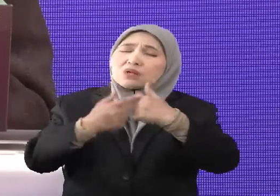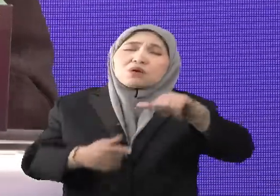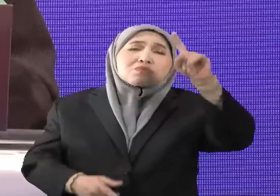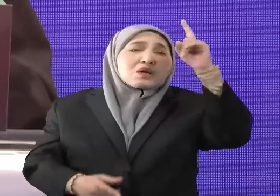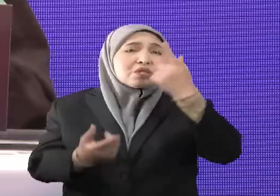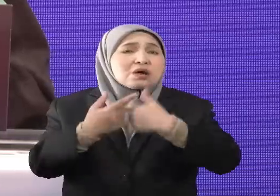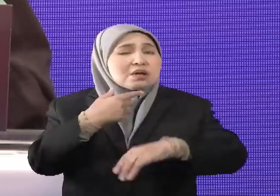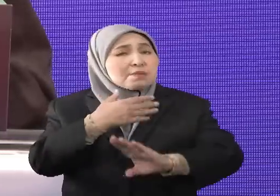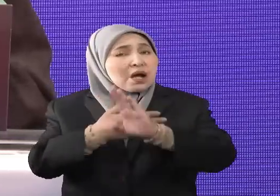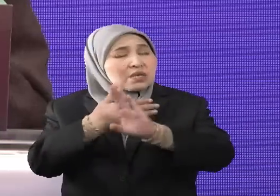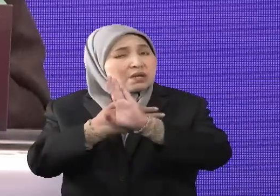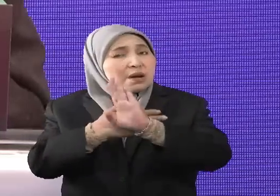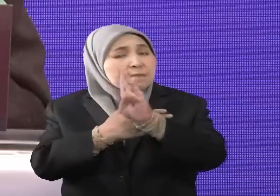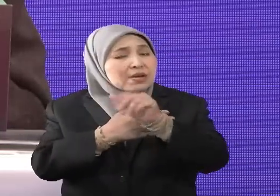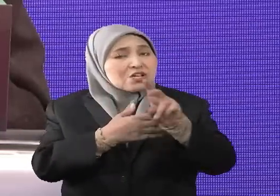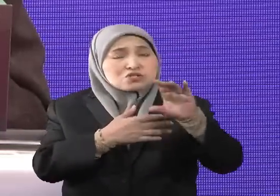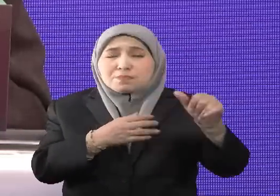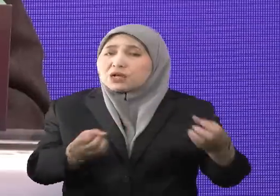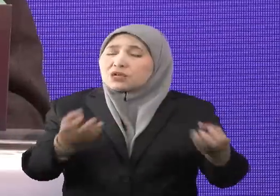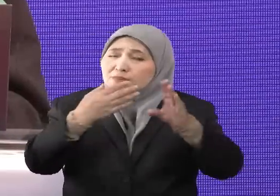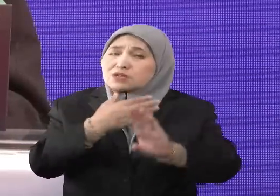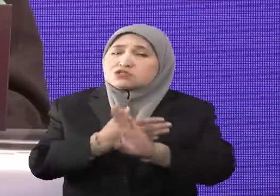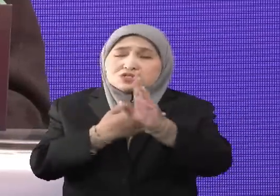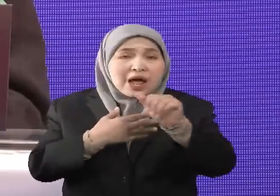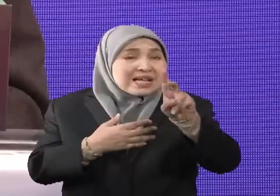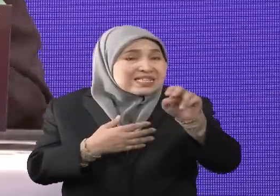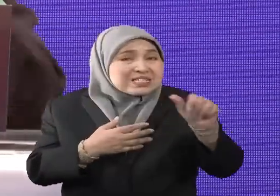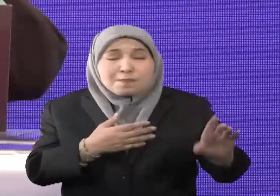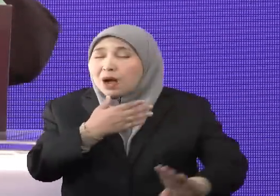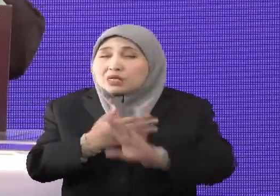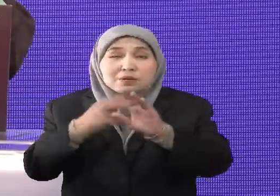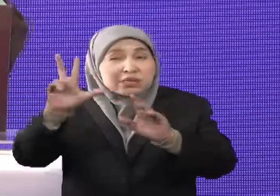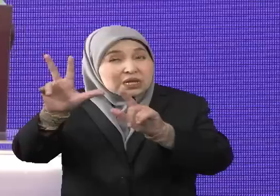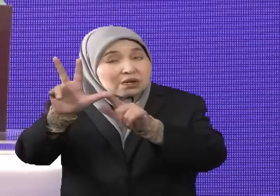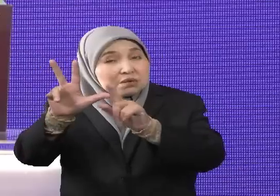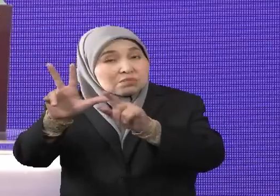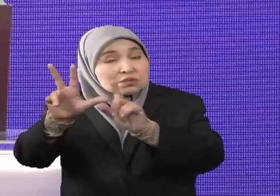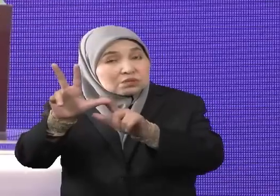bahaya bencana dan dalam banyak-banyak bencana ada tiga yang paling bahaya